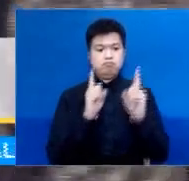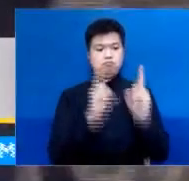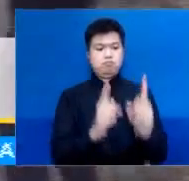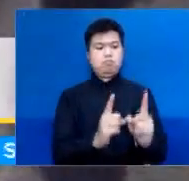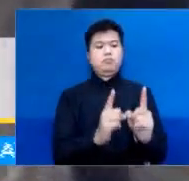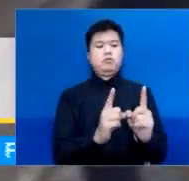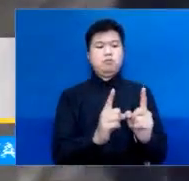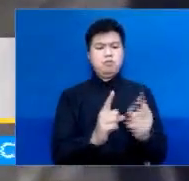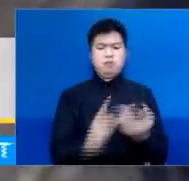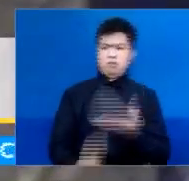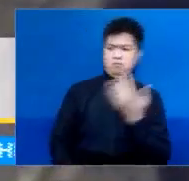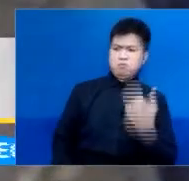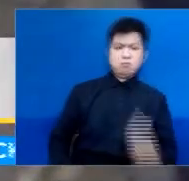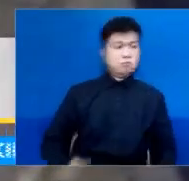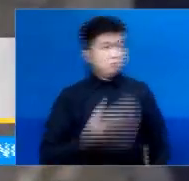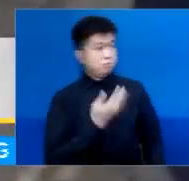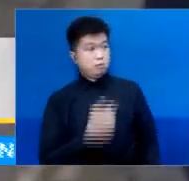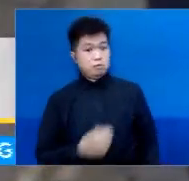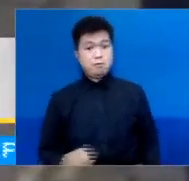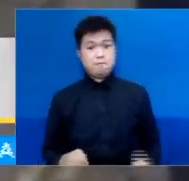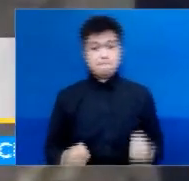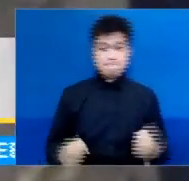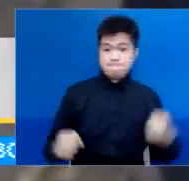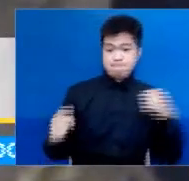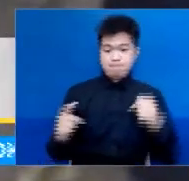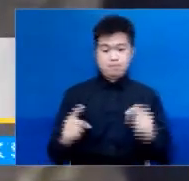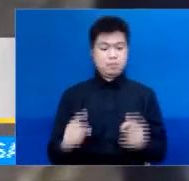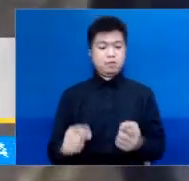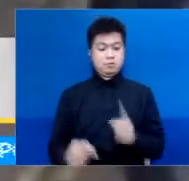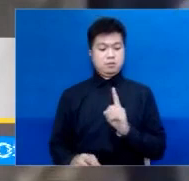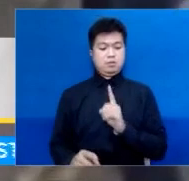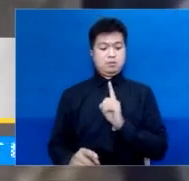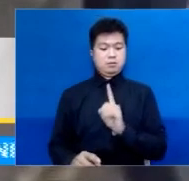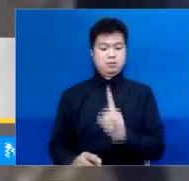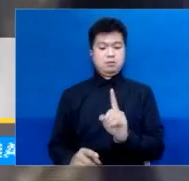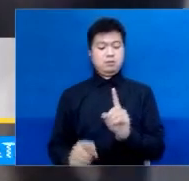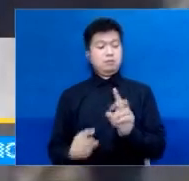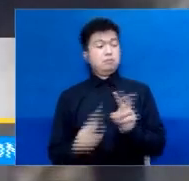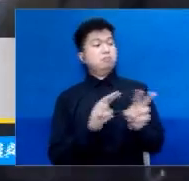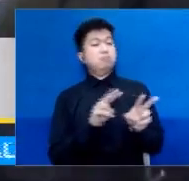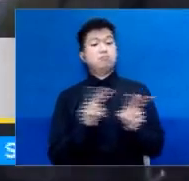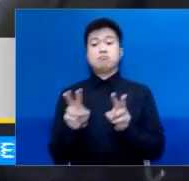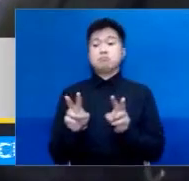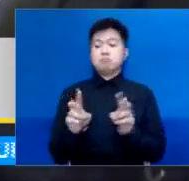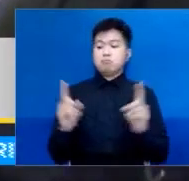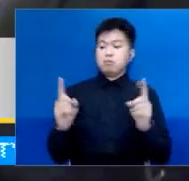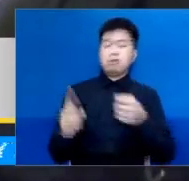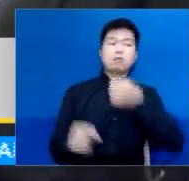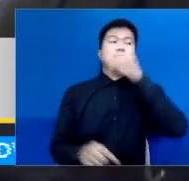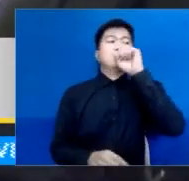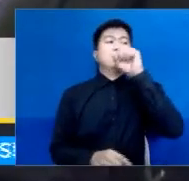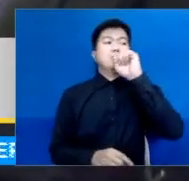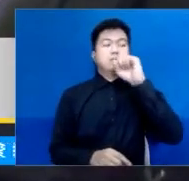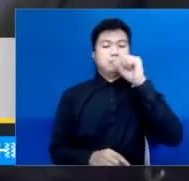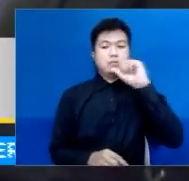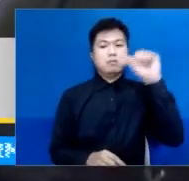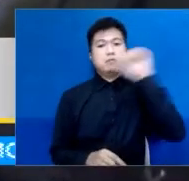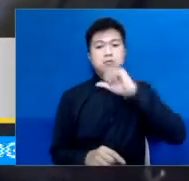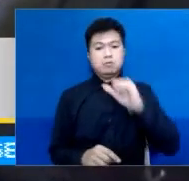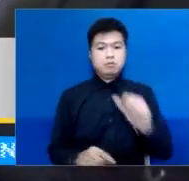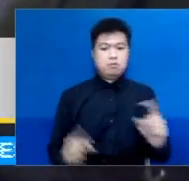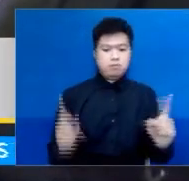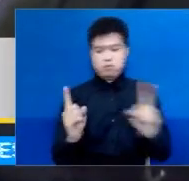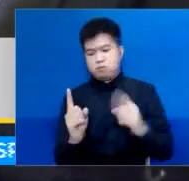isa nilang kasama, imbis mamagitan, nanood lang ng suntukan habang umiinom ng alak. Ilang minutong nagsuntukan ang dalawa